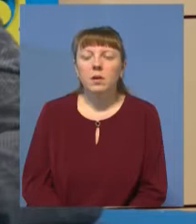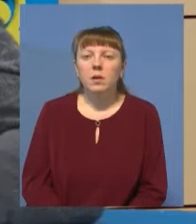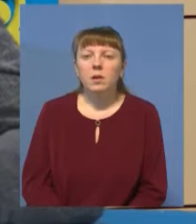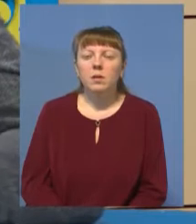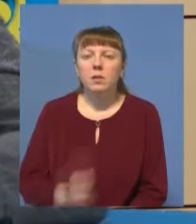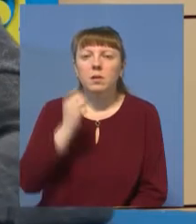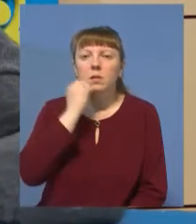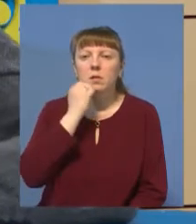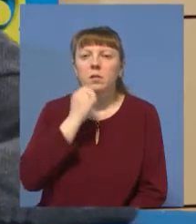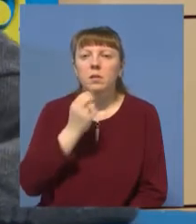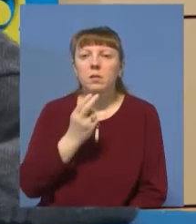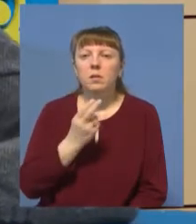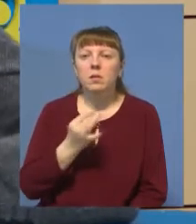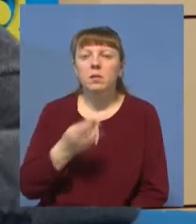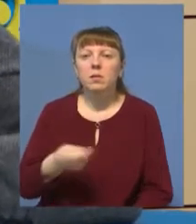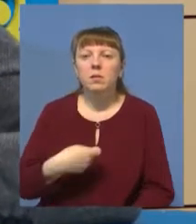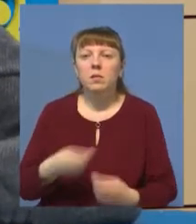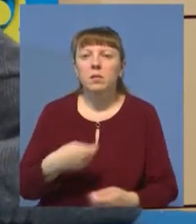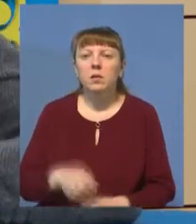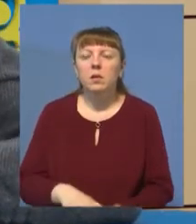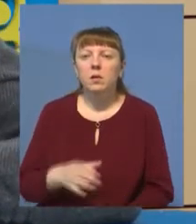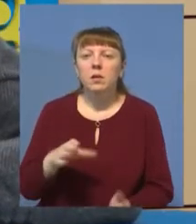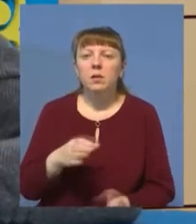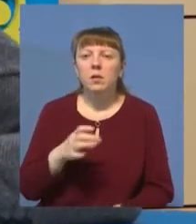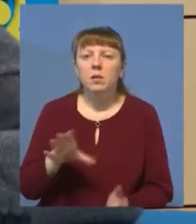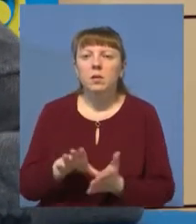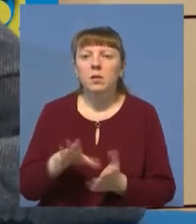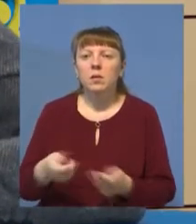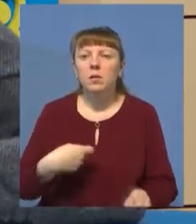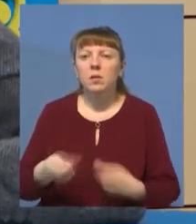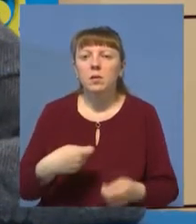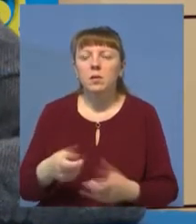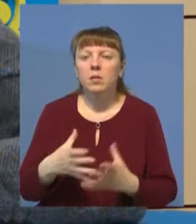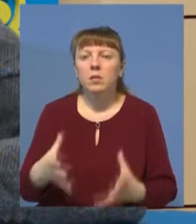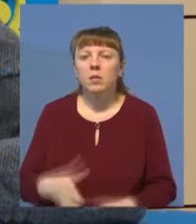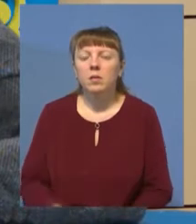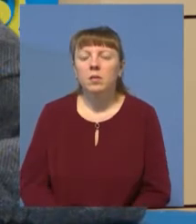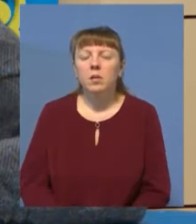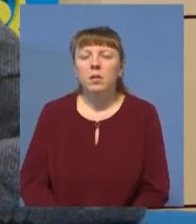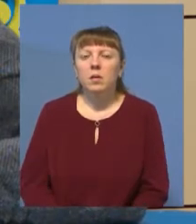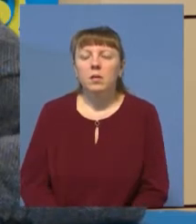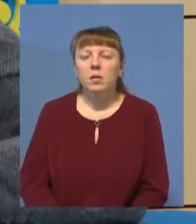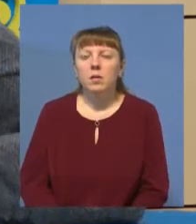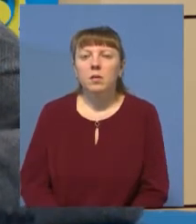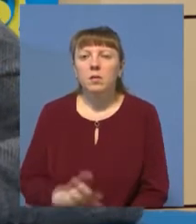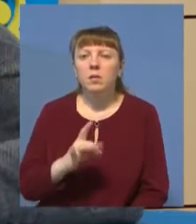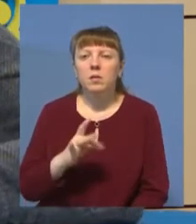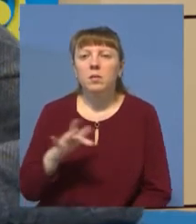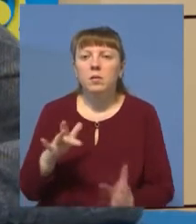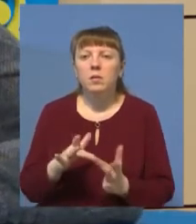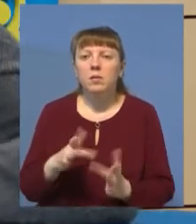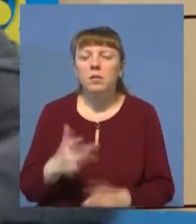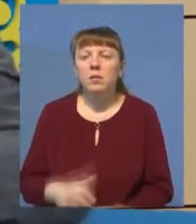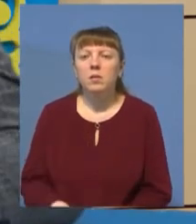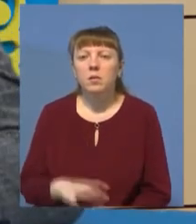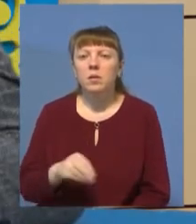взаимодействия продавца и потребителя. У нас еще есть электронная торговля, у нас есть огромное количество торговых ресурсов в интернете.